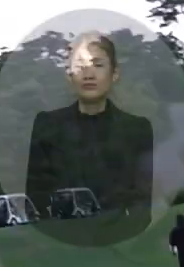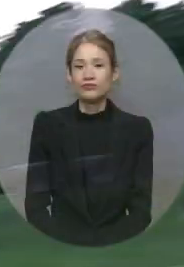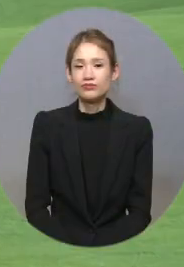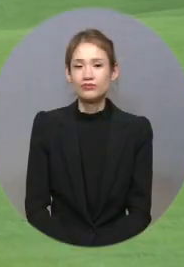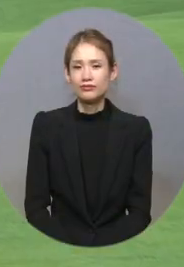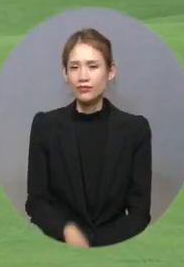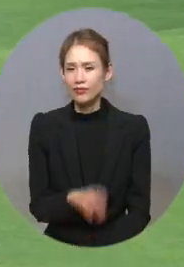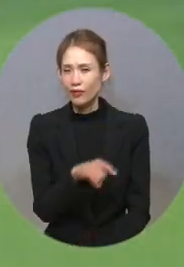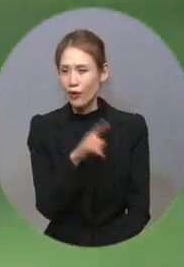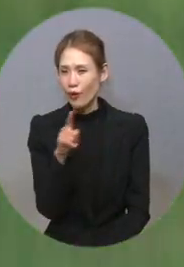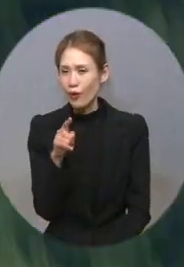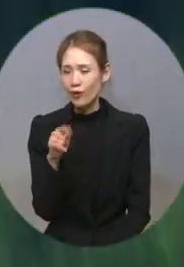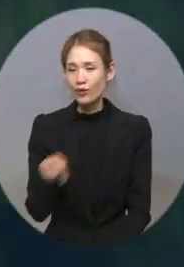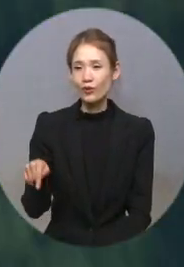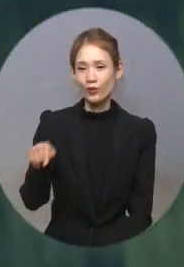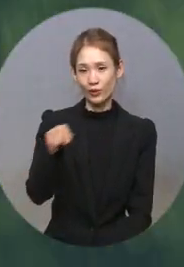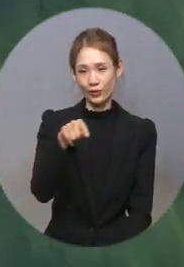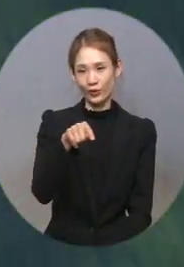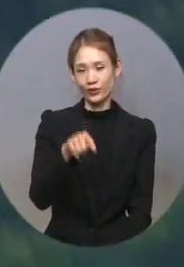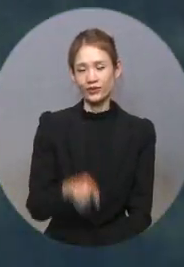오른쪽이다.